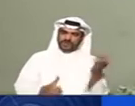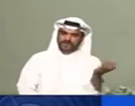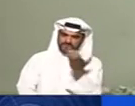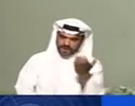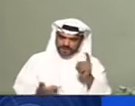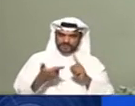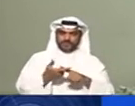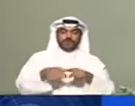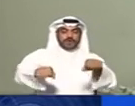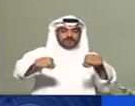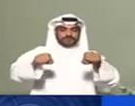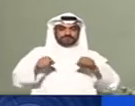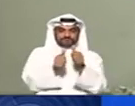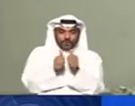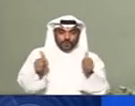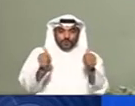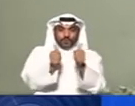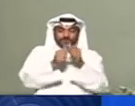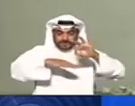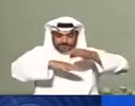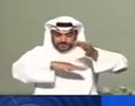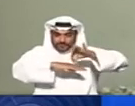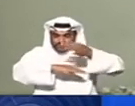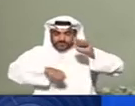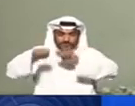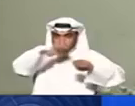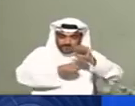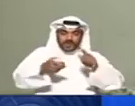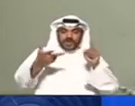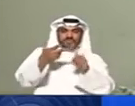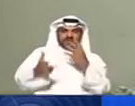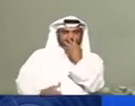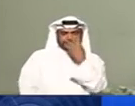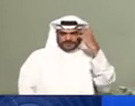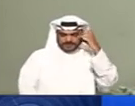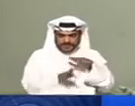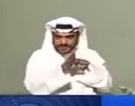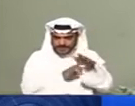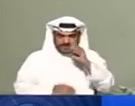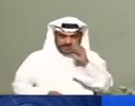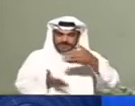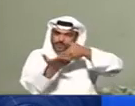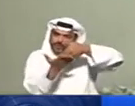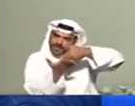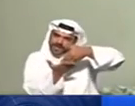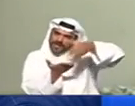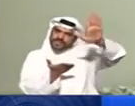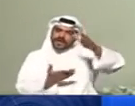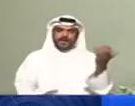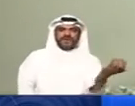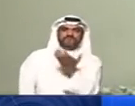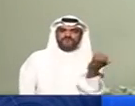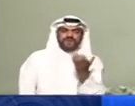الأسر المنتجة من إن شاء الله تطوير أعمالها، بالإضافة إلى العنف والقضاء على الفقر مرة أخرى